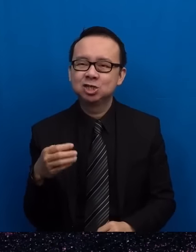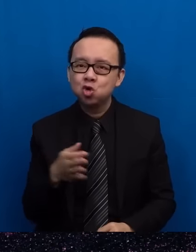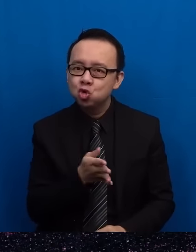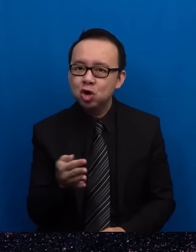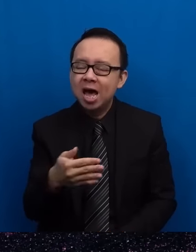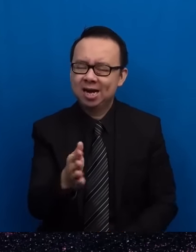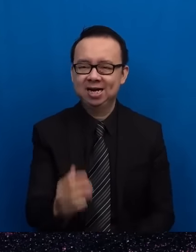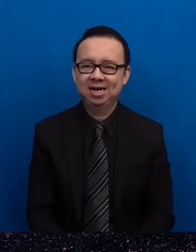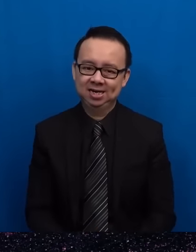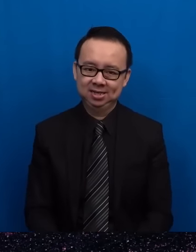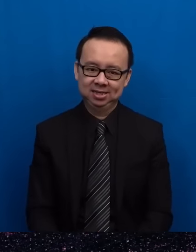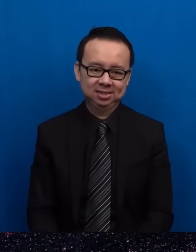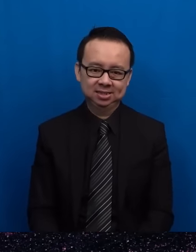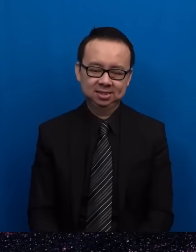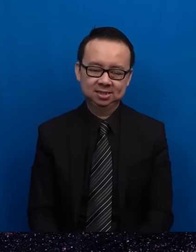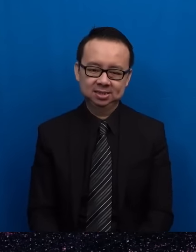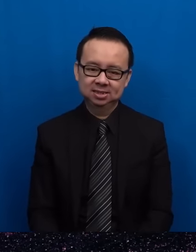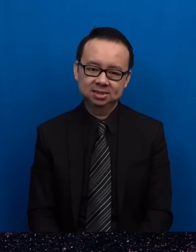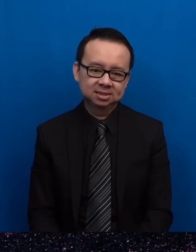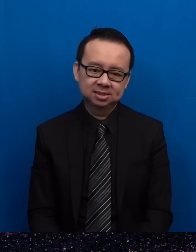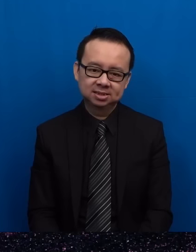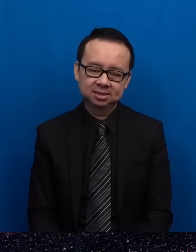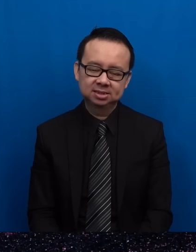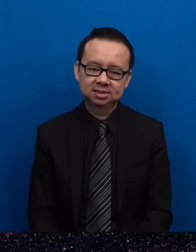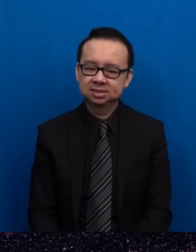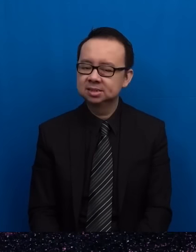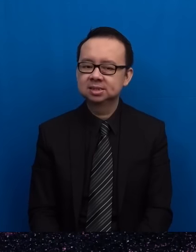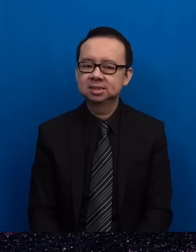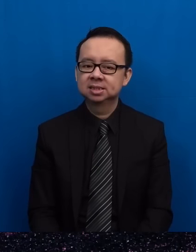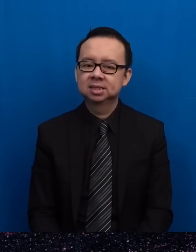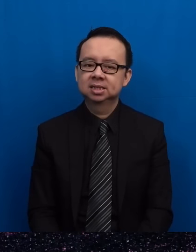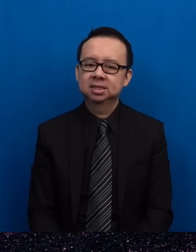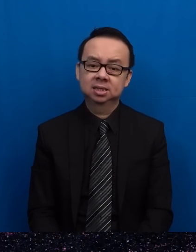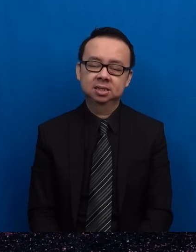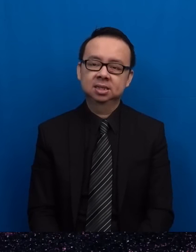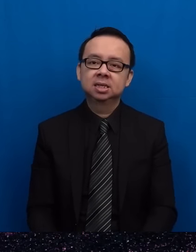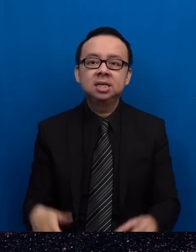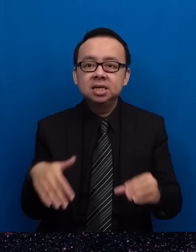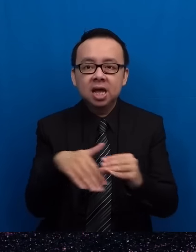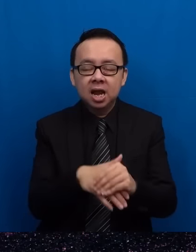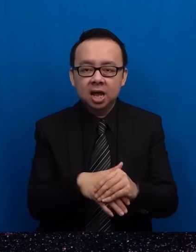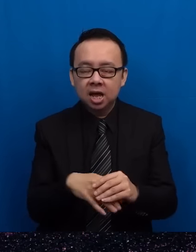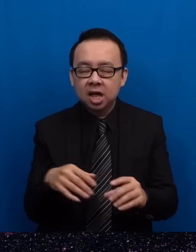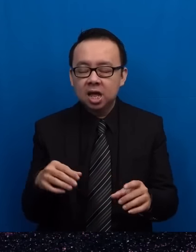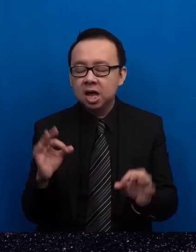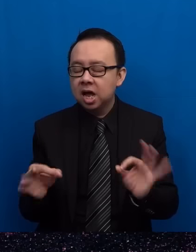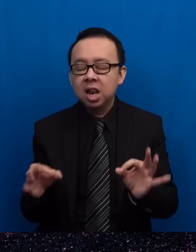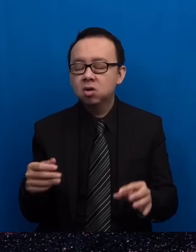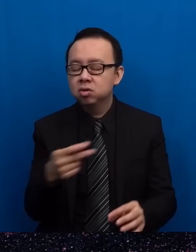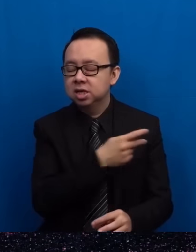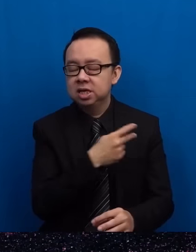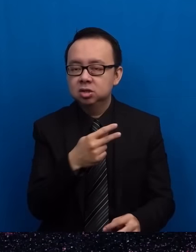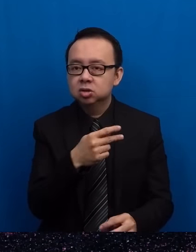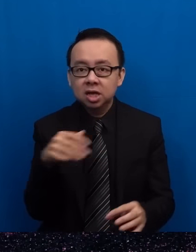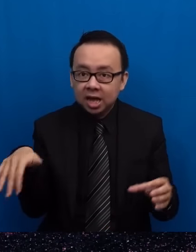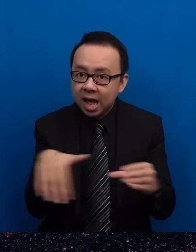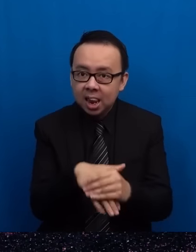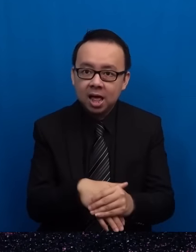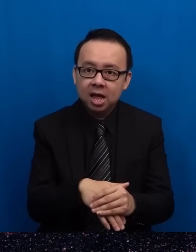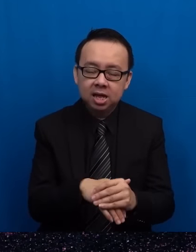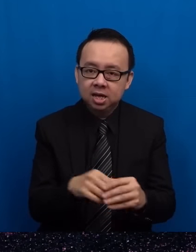Apa maksudnya? Nah ketika dalam skenario Tuhan belum menjawab doa, mari kita jangan naruh